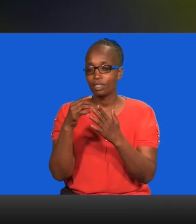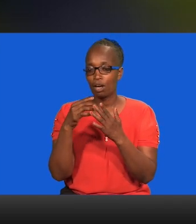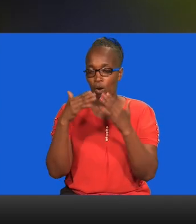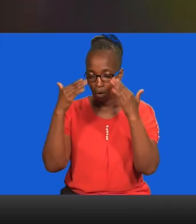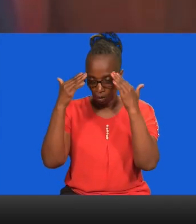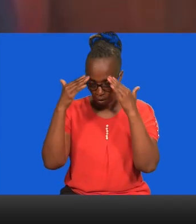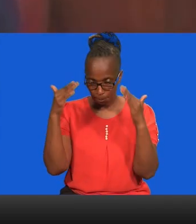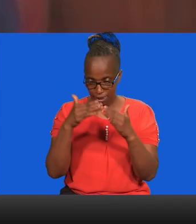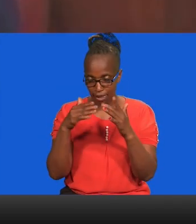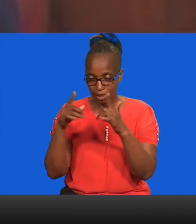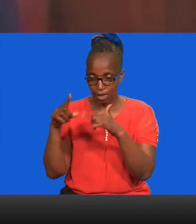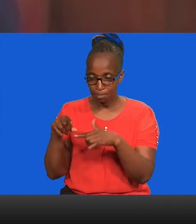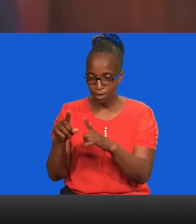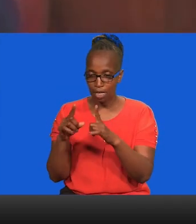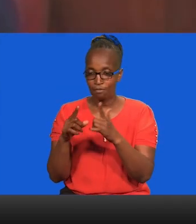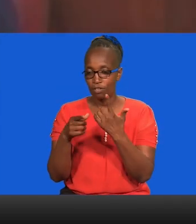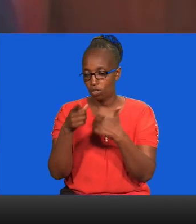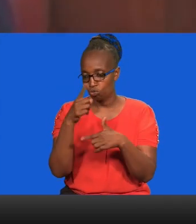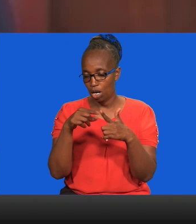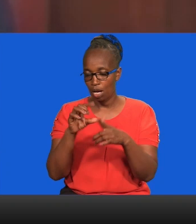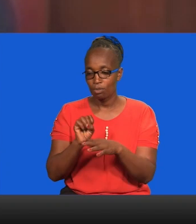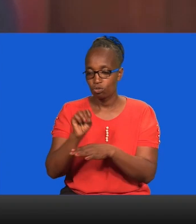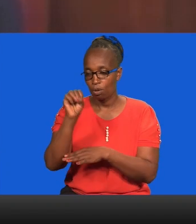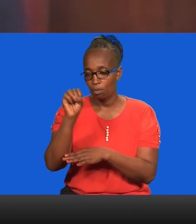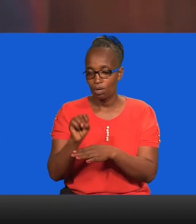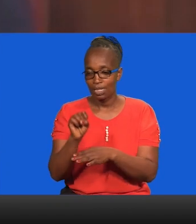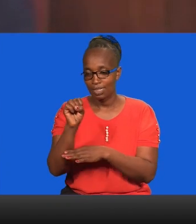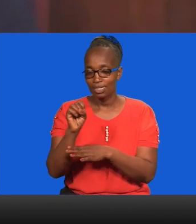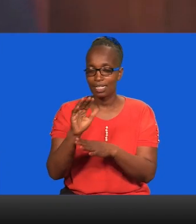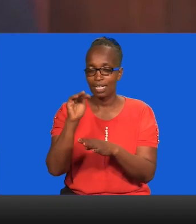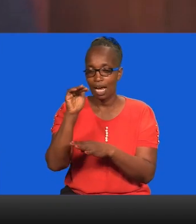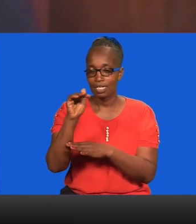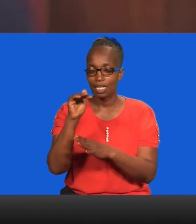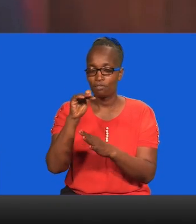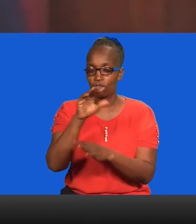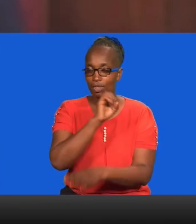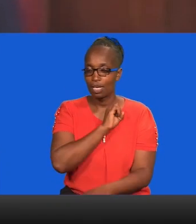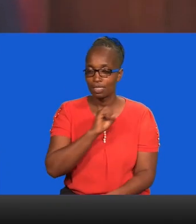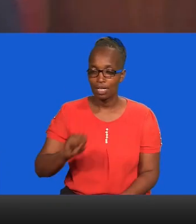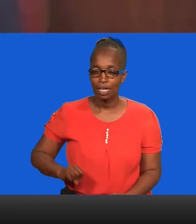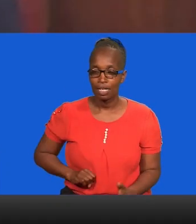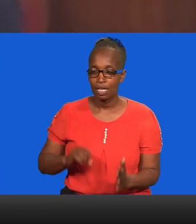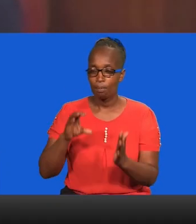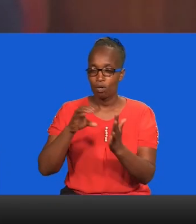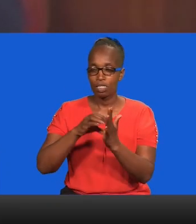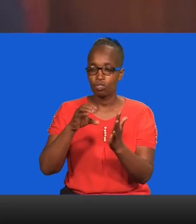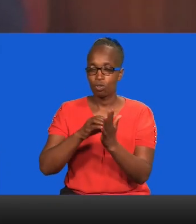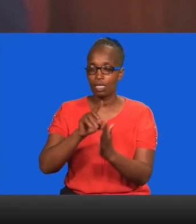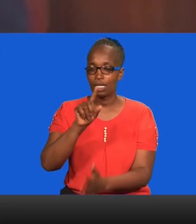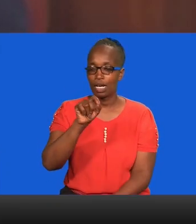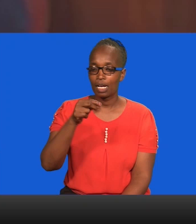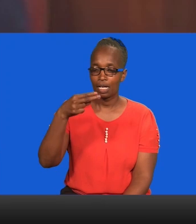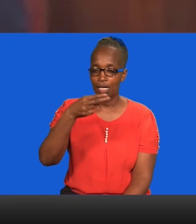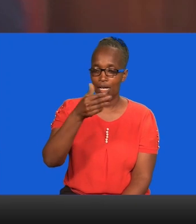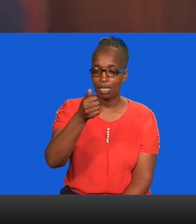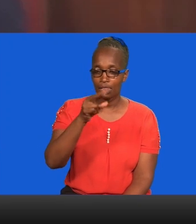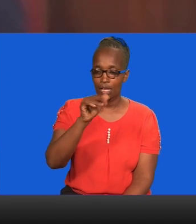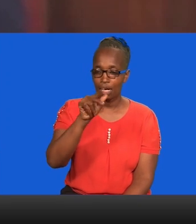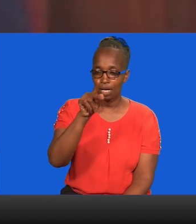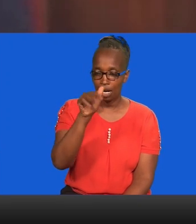mwathiri msaidizi wa sheria katika chuo kikuu cha Moi na kisha kujiunga na chuo kikuu cha Nairobi. Mnamo mwaka